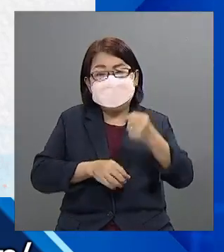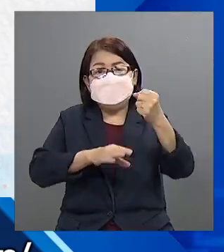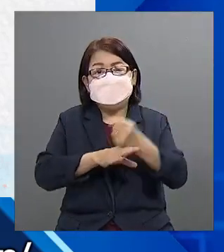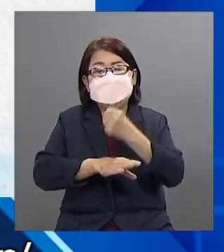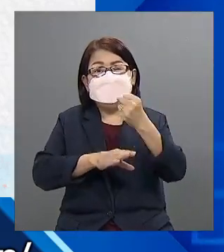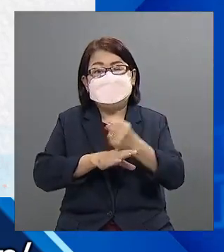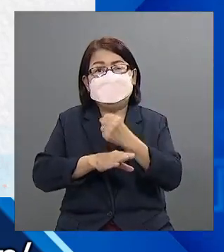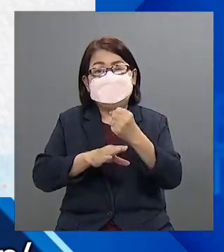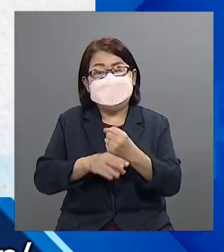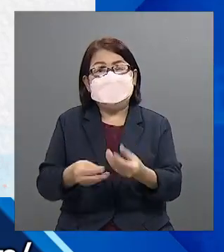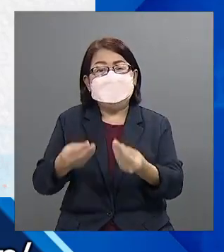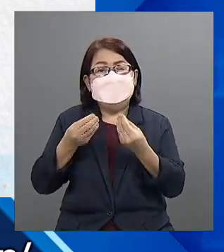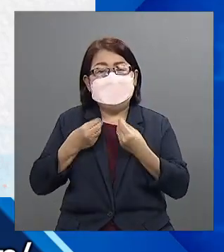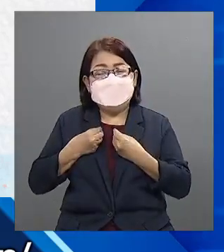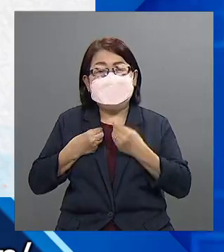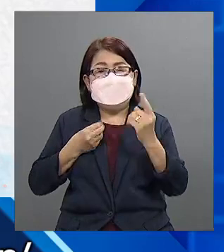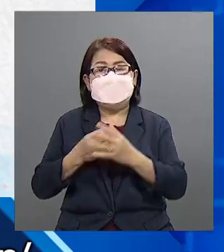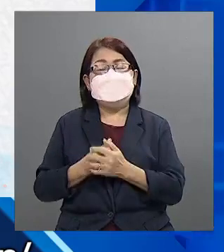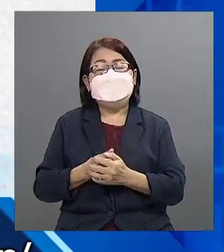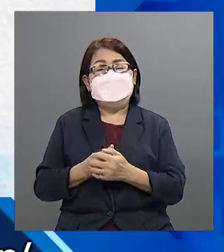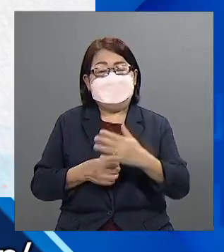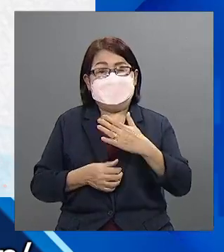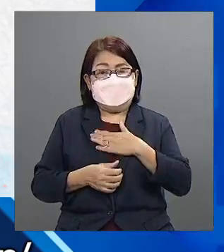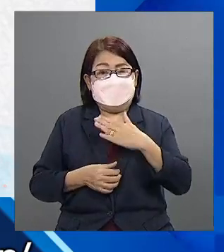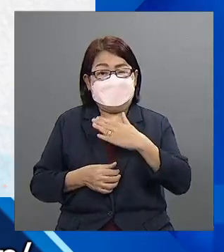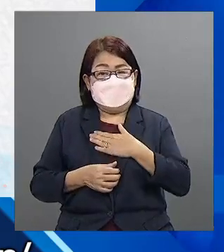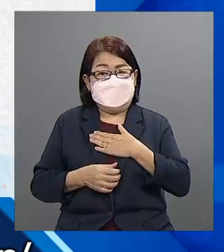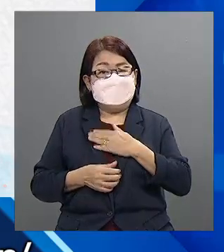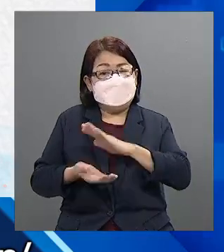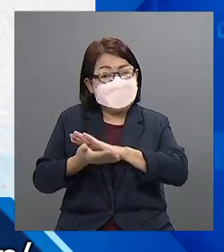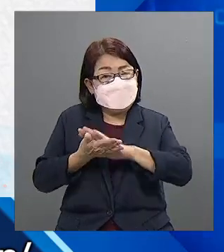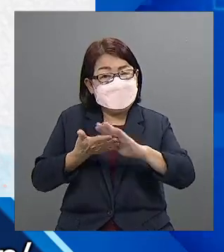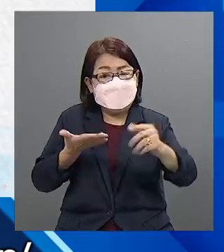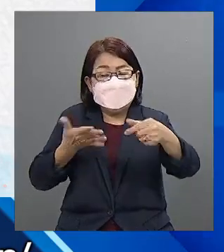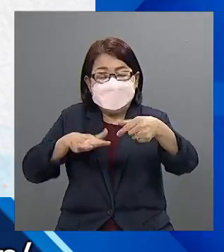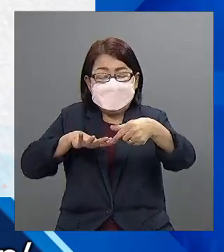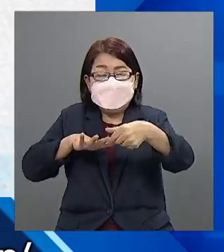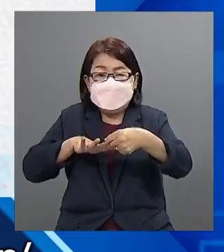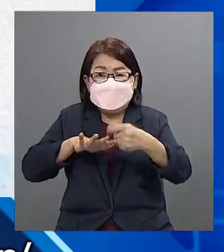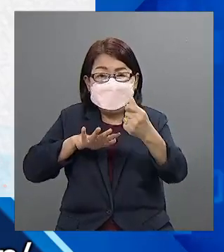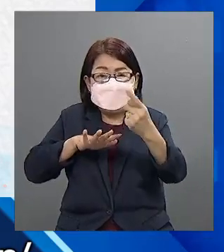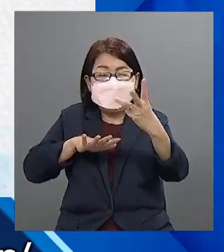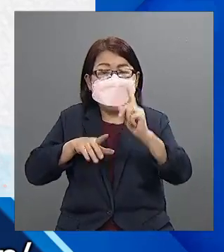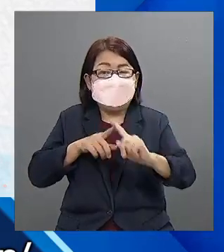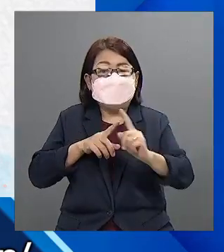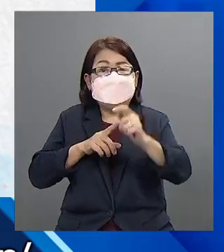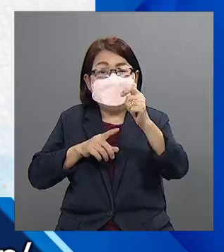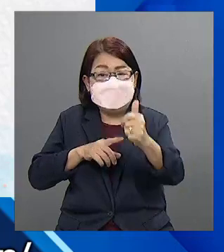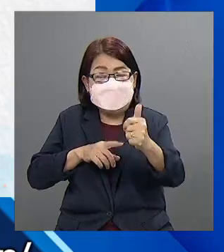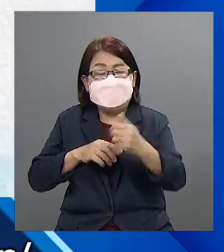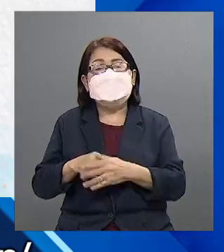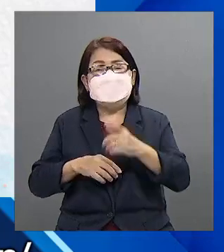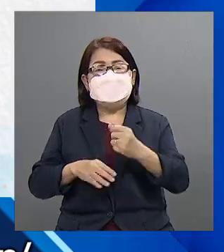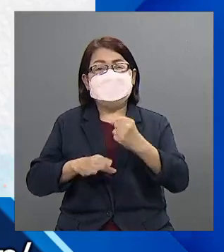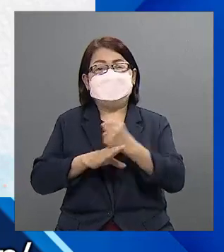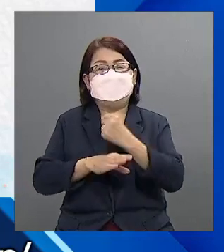างๆแล้วก็ความพร้อมของคนไข้เนี่ยดีแล้วนะคะเราก็จะค่อยๆเริ่มฝึกสมรรถภาพความแข็งแรงของปอดนะ